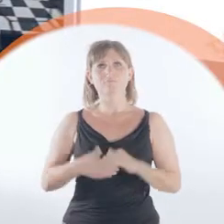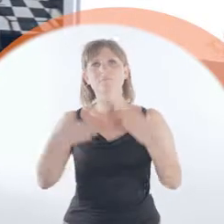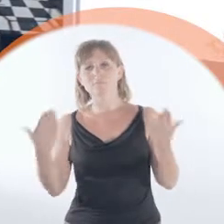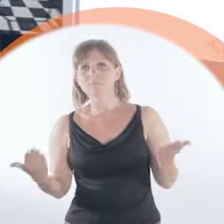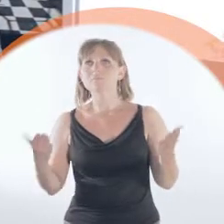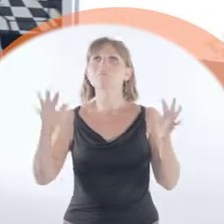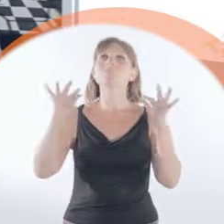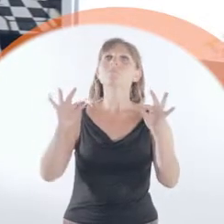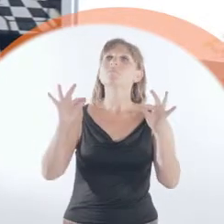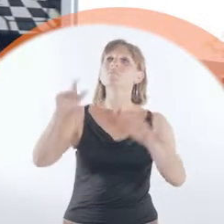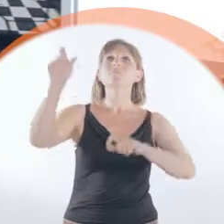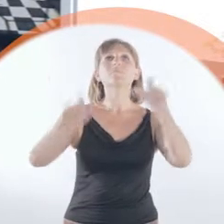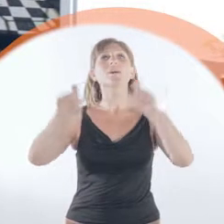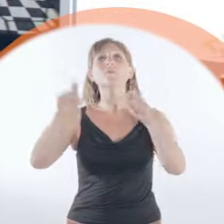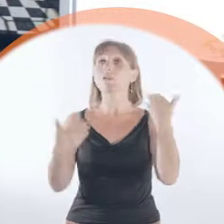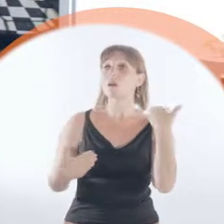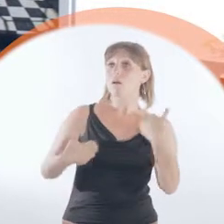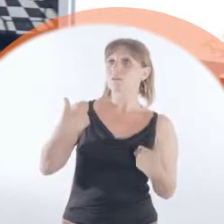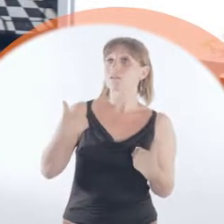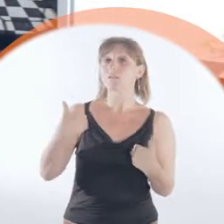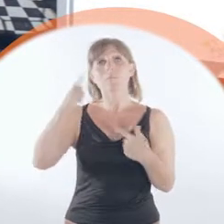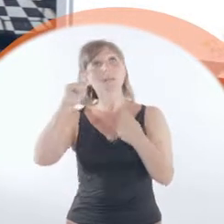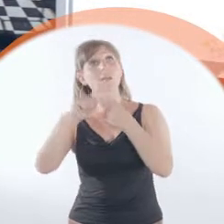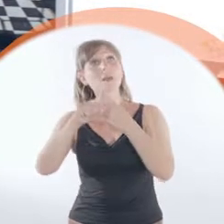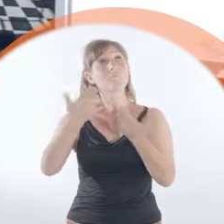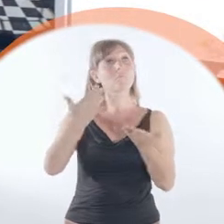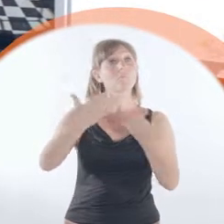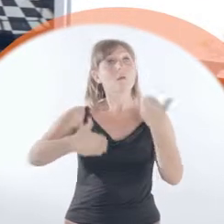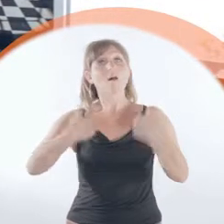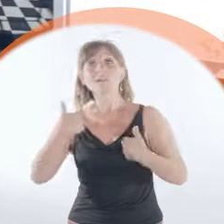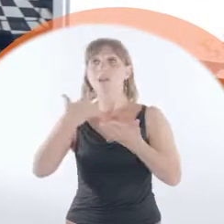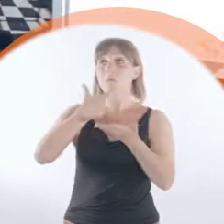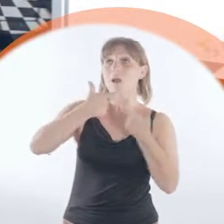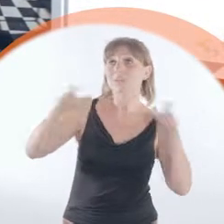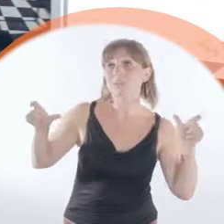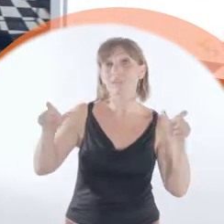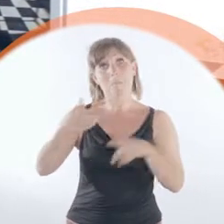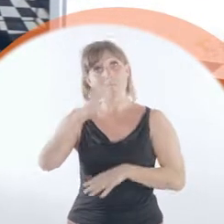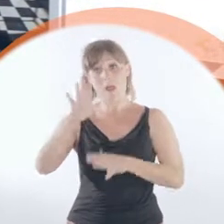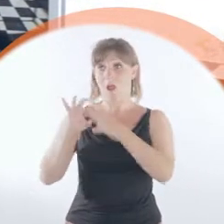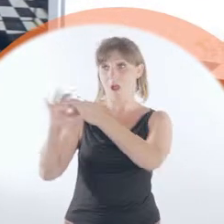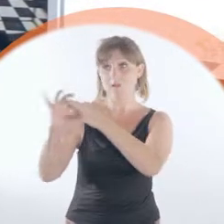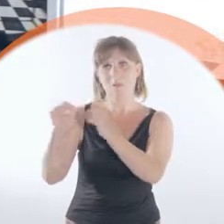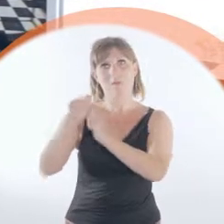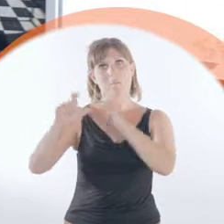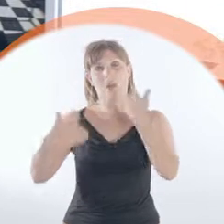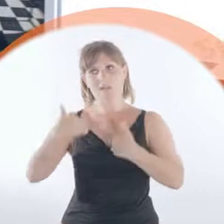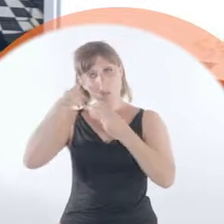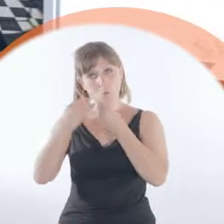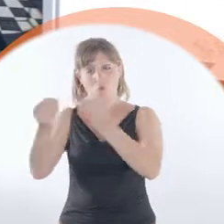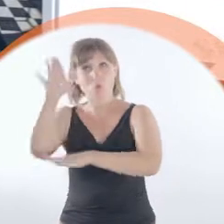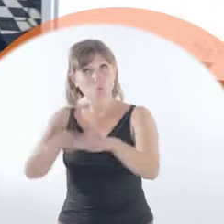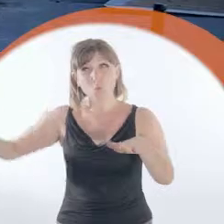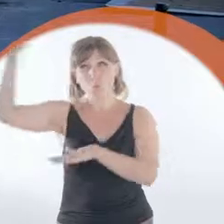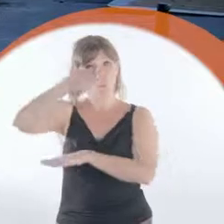uniquement sur les questions de handicap, d'accessibilité aux personnes handicapées quand on travaille avec eux, on travaille sur la qualité d'usage